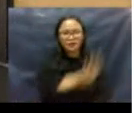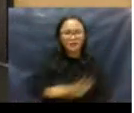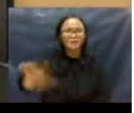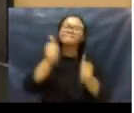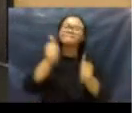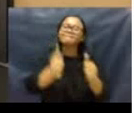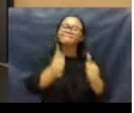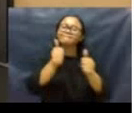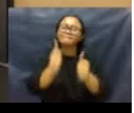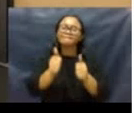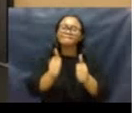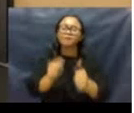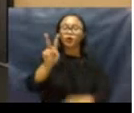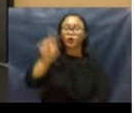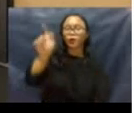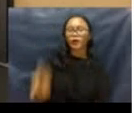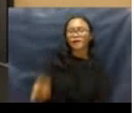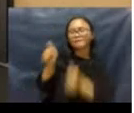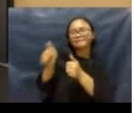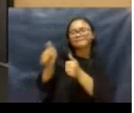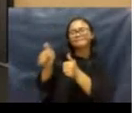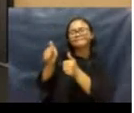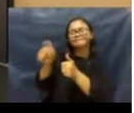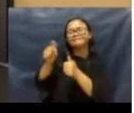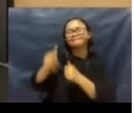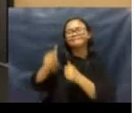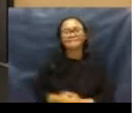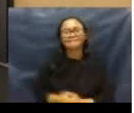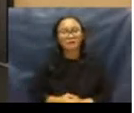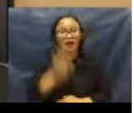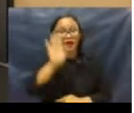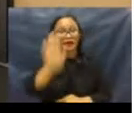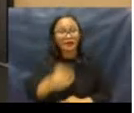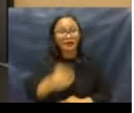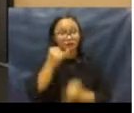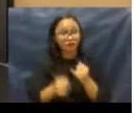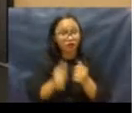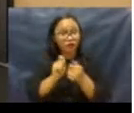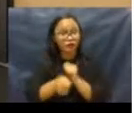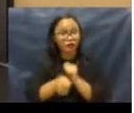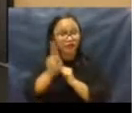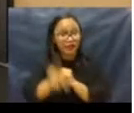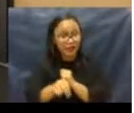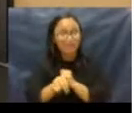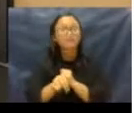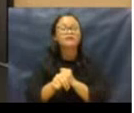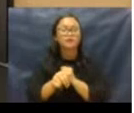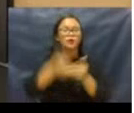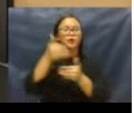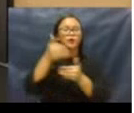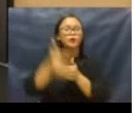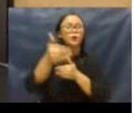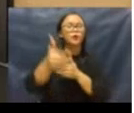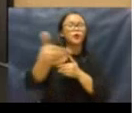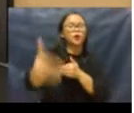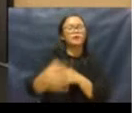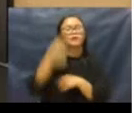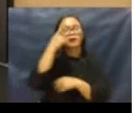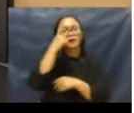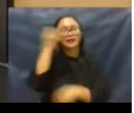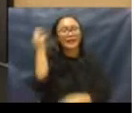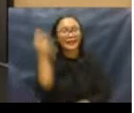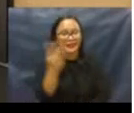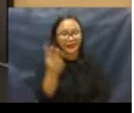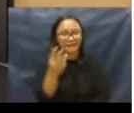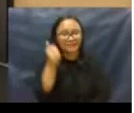dua pemenang ini sangat beruntung. Dan kita akan ada kuis lagi nanti, jangan lupa, di webinar berikutnya di pelajaran yang ketiga, Bapak Ibu ya.